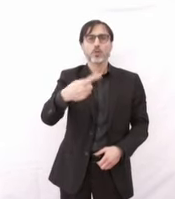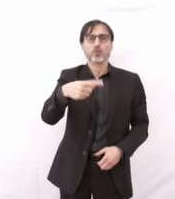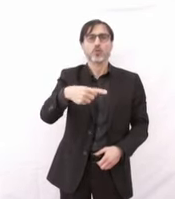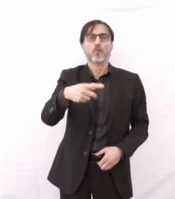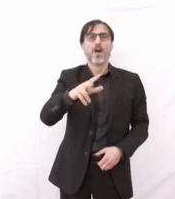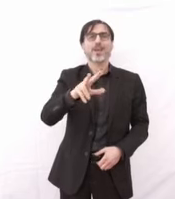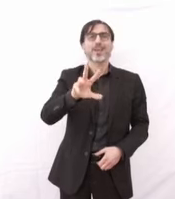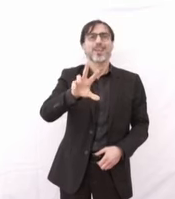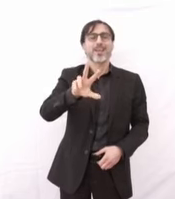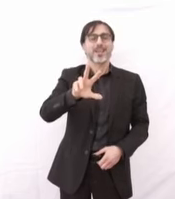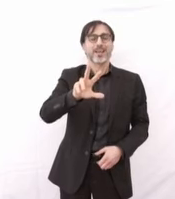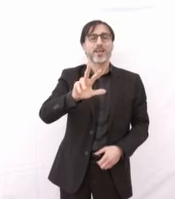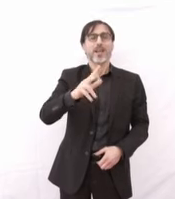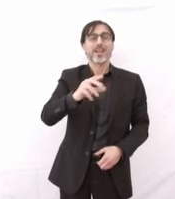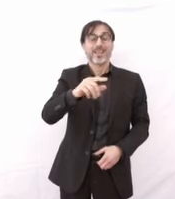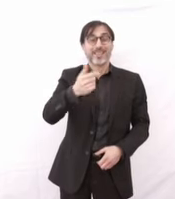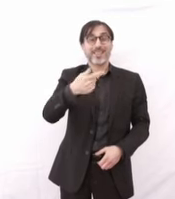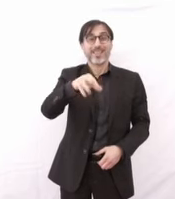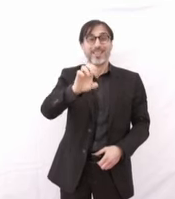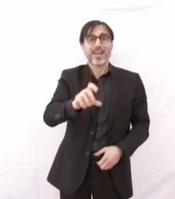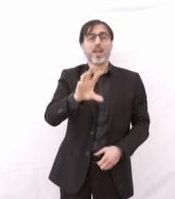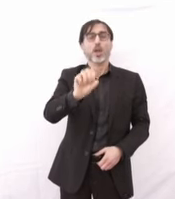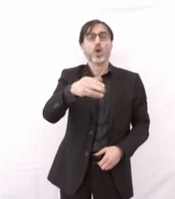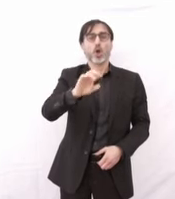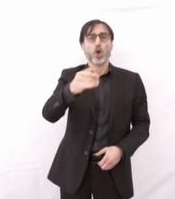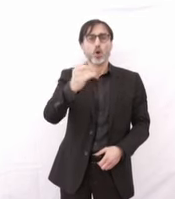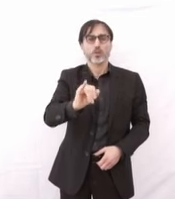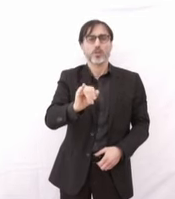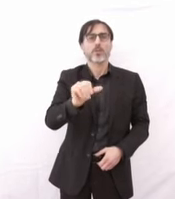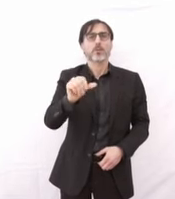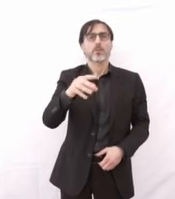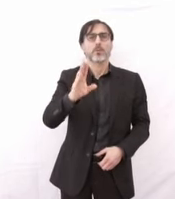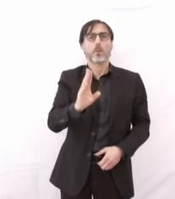Tre Croci, Saverio Purita,